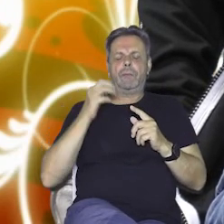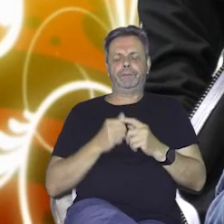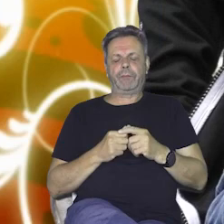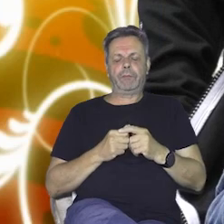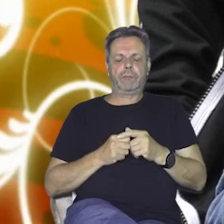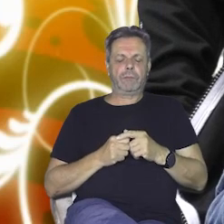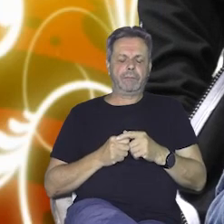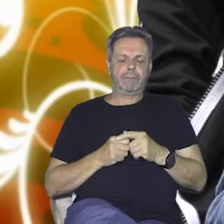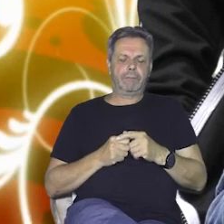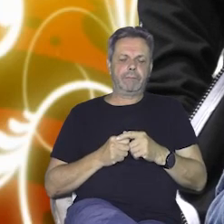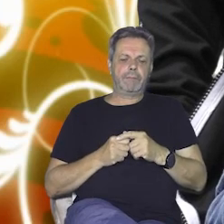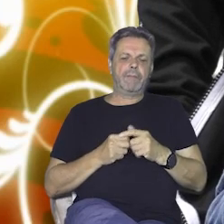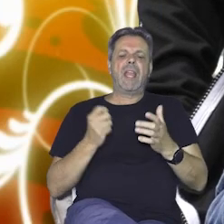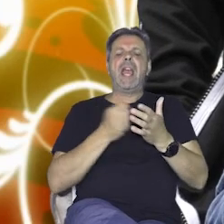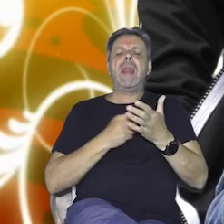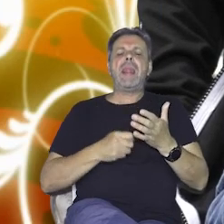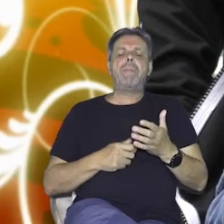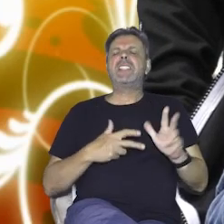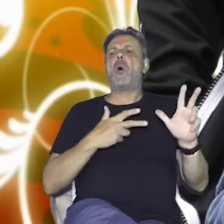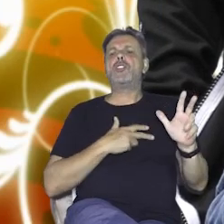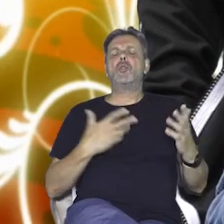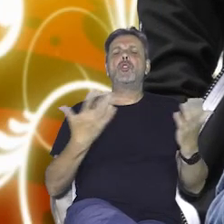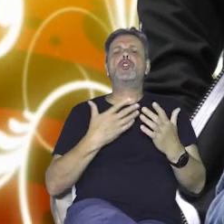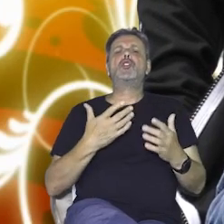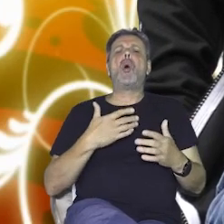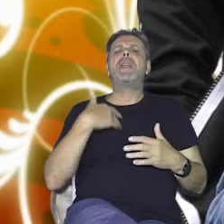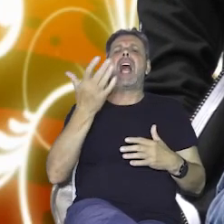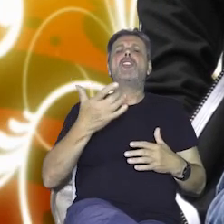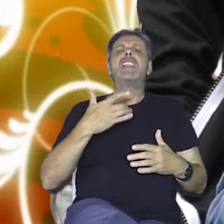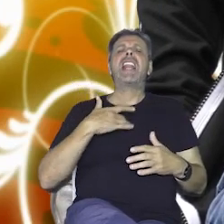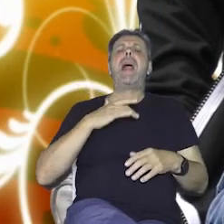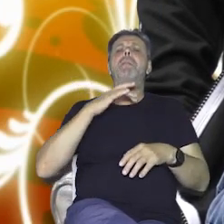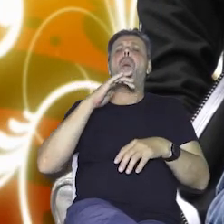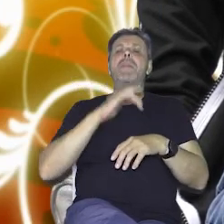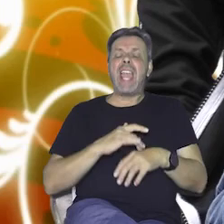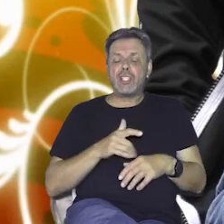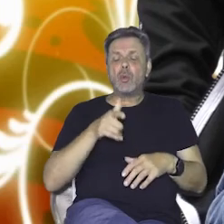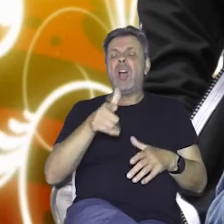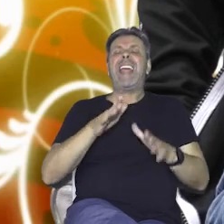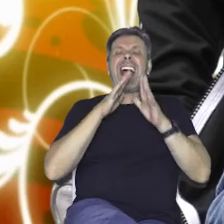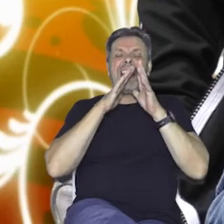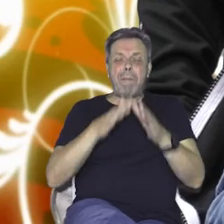napisao isto strašnu istinu. Šta bi dao da si na ovom mjestu da te mrze, a da ti se dive?